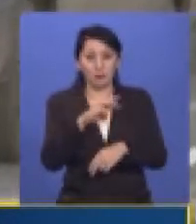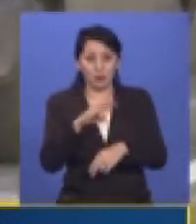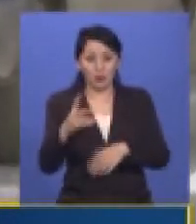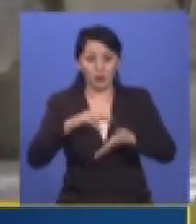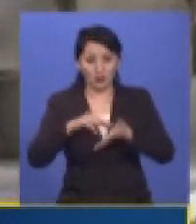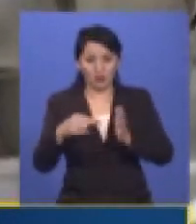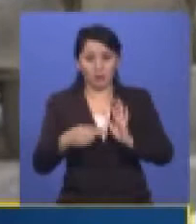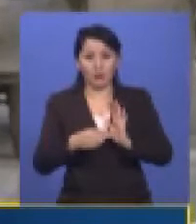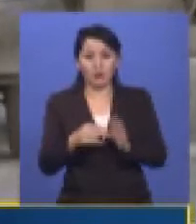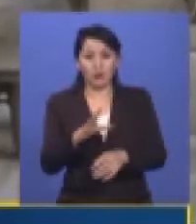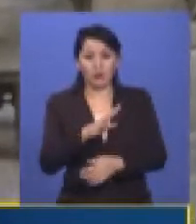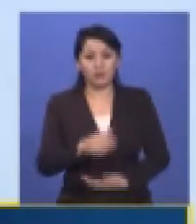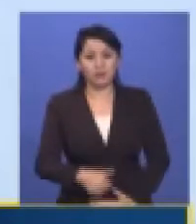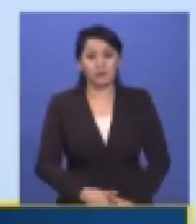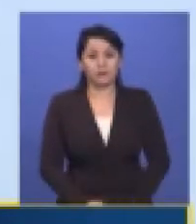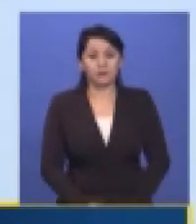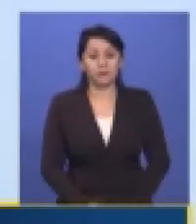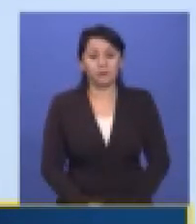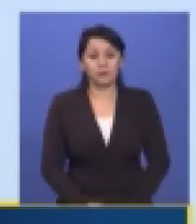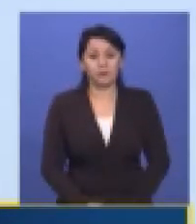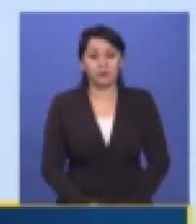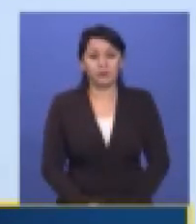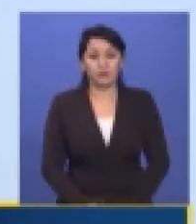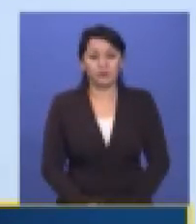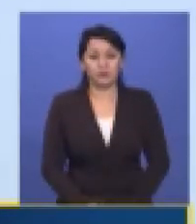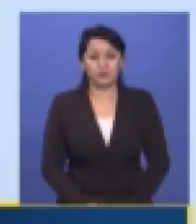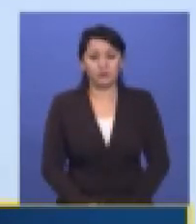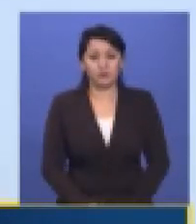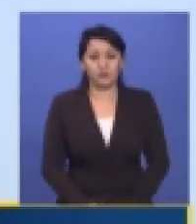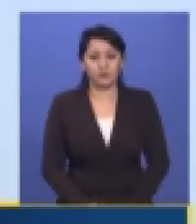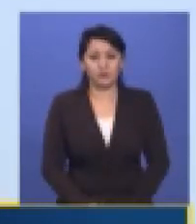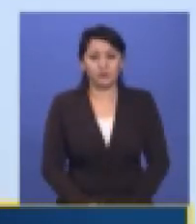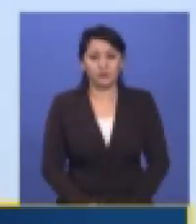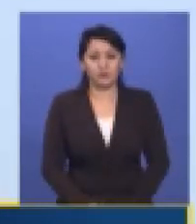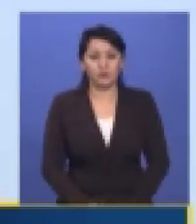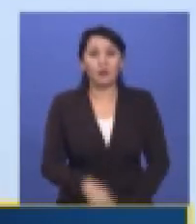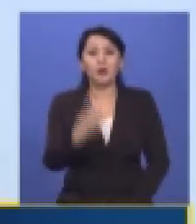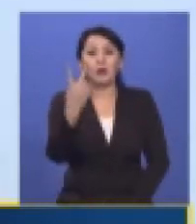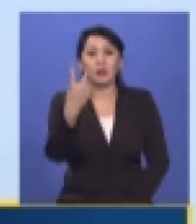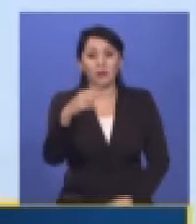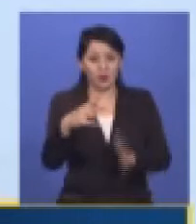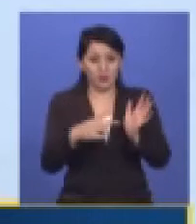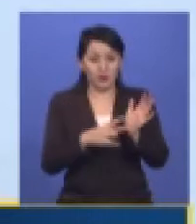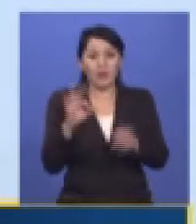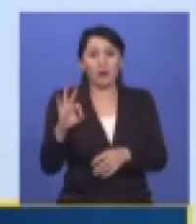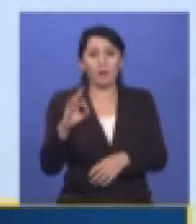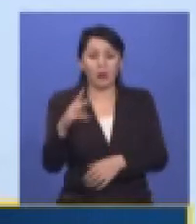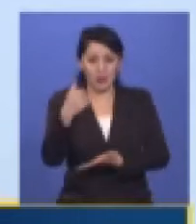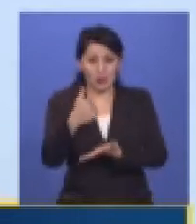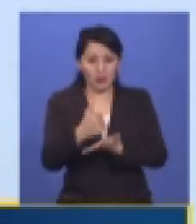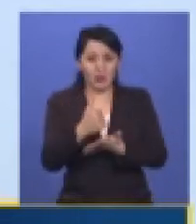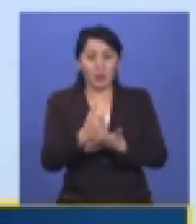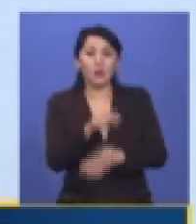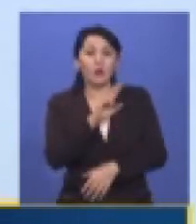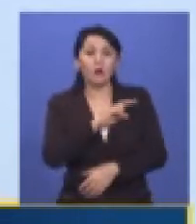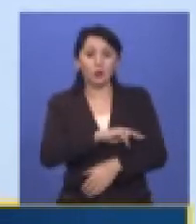бюджеттік қаражат бөлінген. Выполнены работы по асфальтированию. 28 қазаннан бері біз негізгі жүндеуді